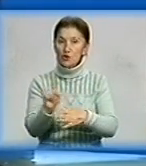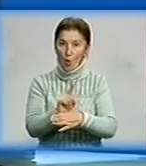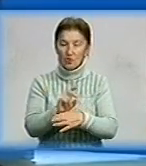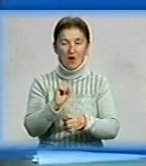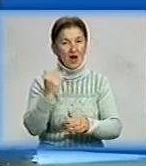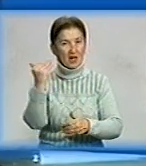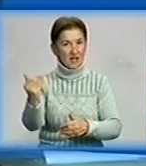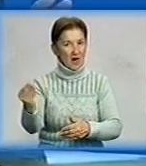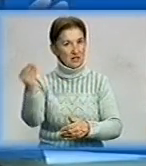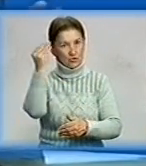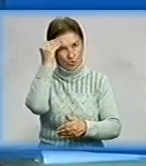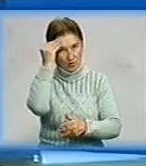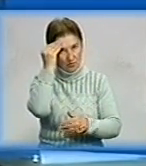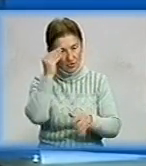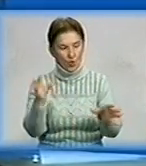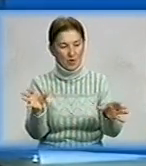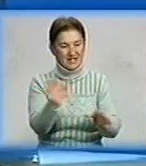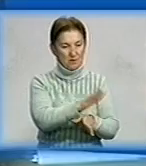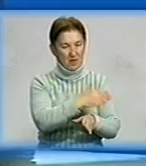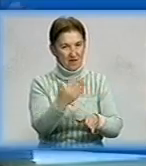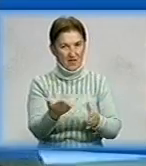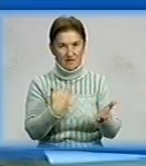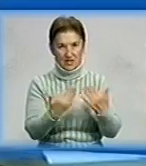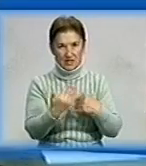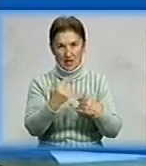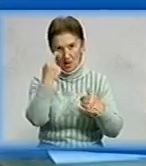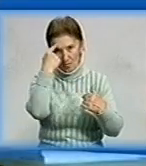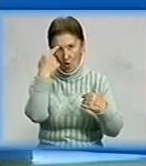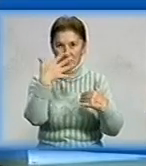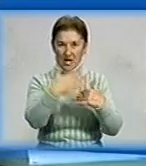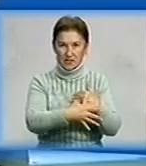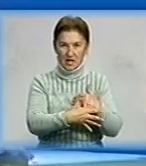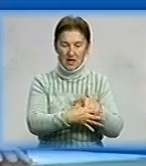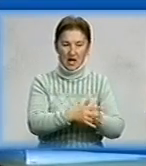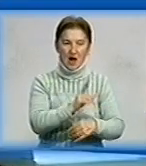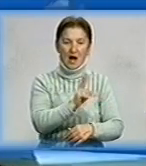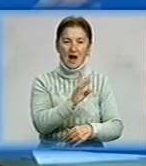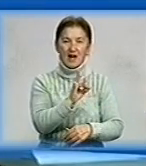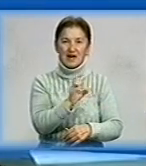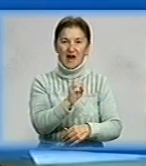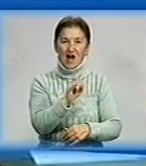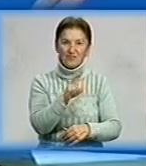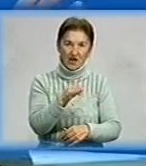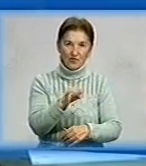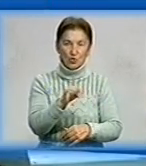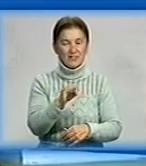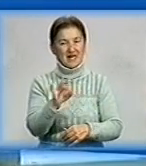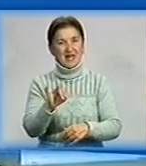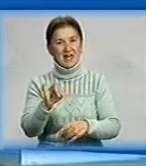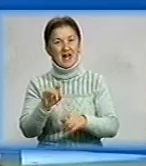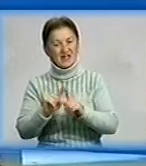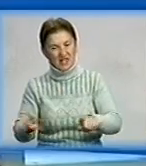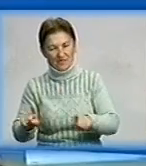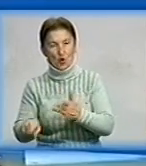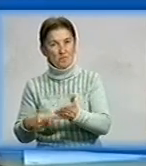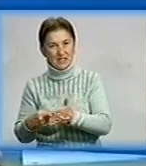думку, співвідносяться поняття креативності і креативного міста в Європі? Як це ви